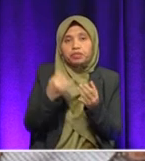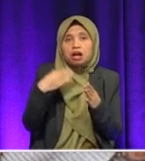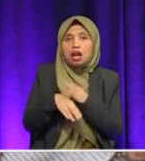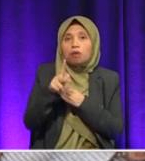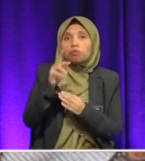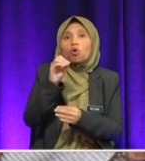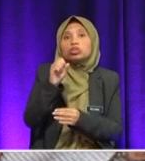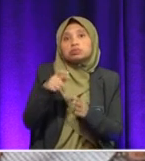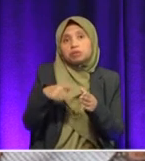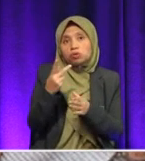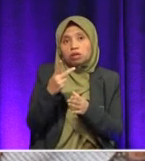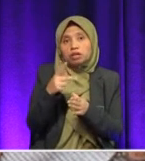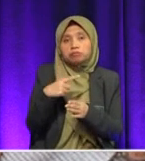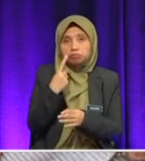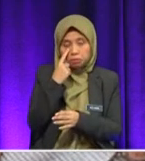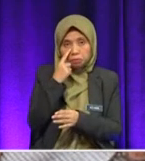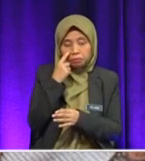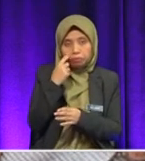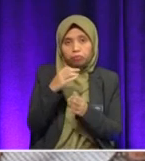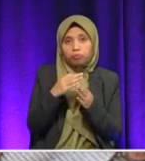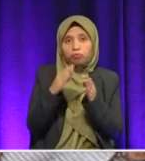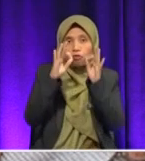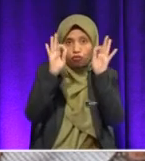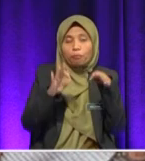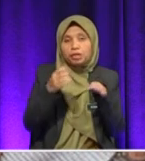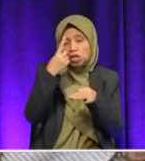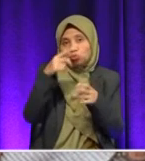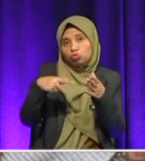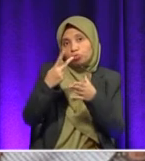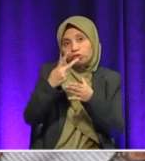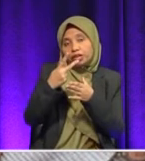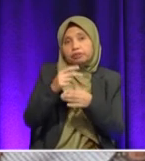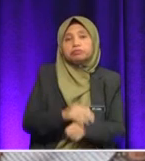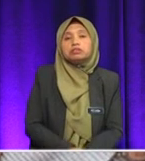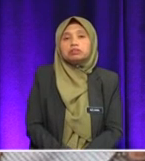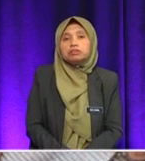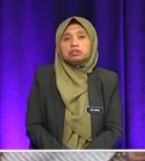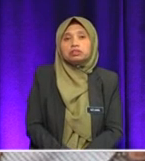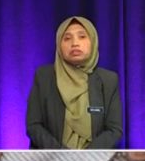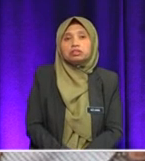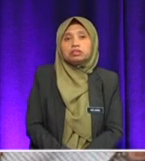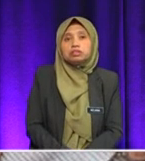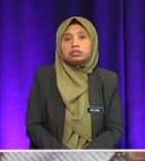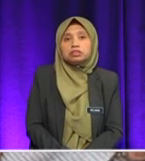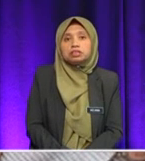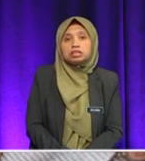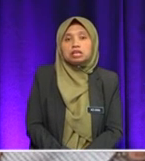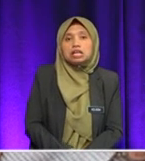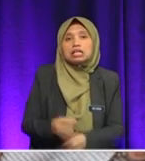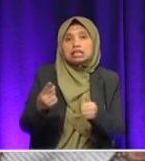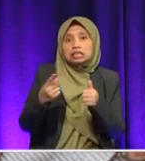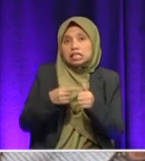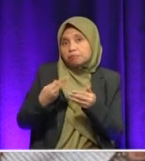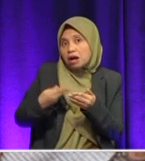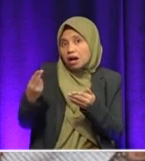pengeluaran ini ini ada di punya family untuk kos pengeluarannya pertama yang kita hitung kos bahan tadi kita tambah